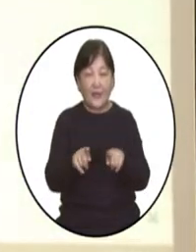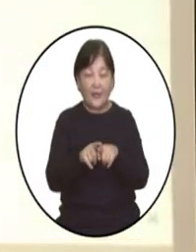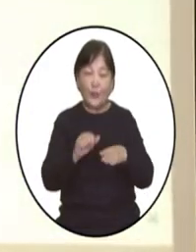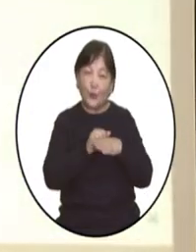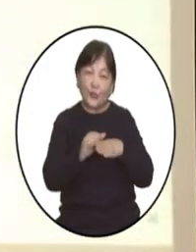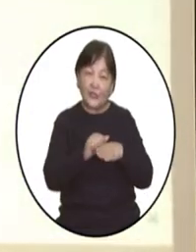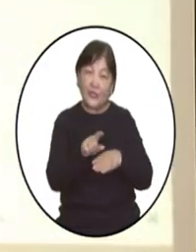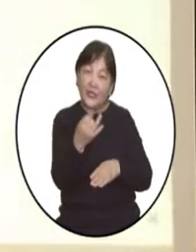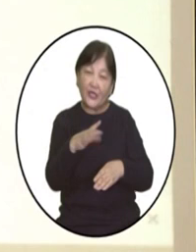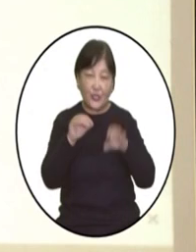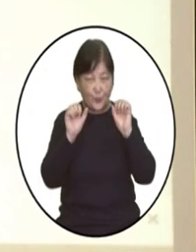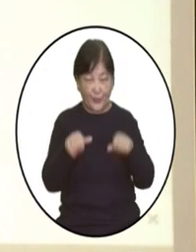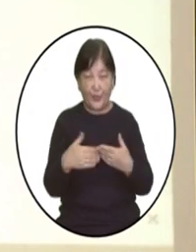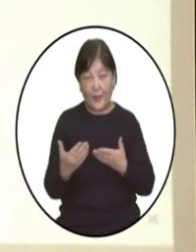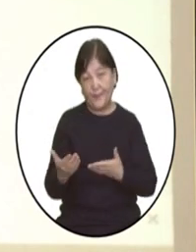болно.